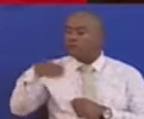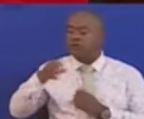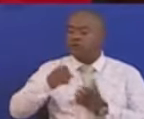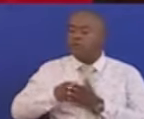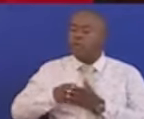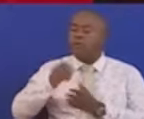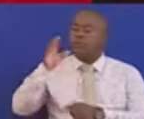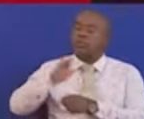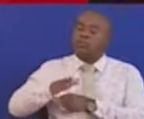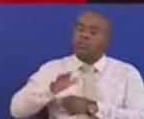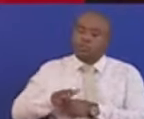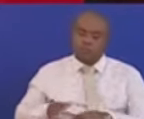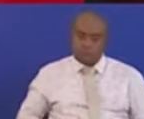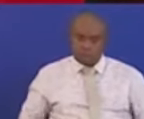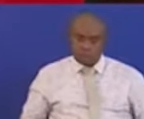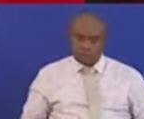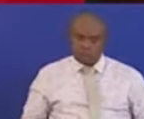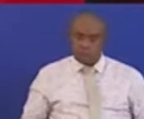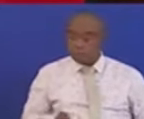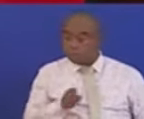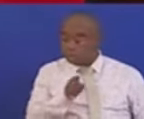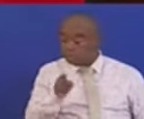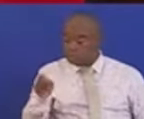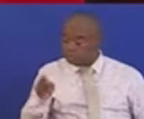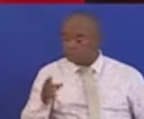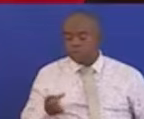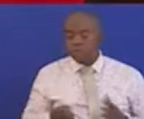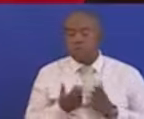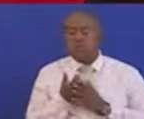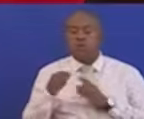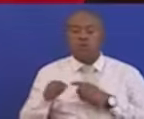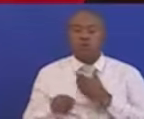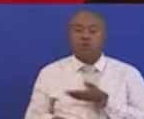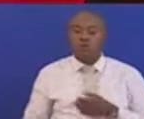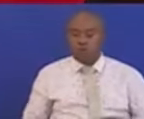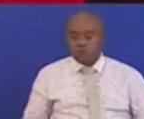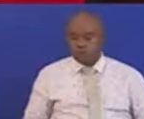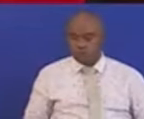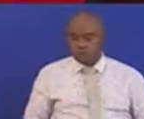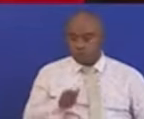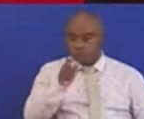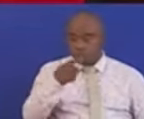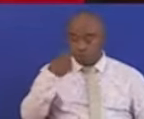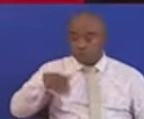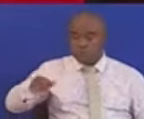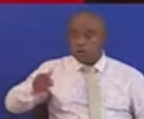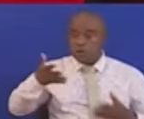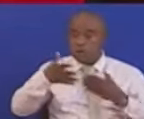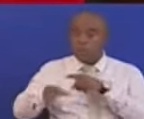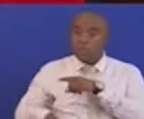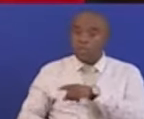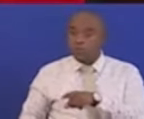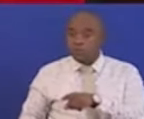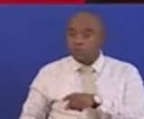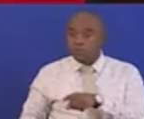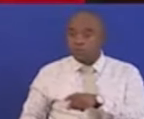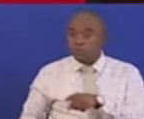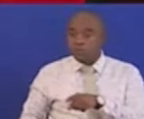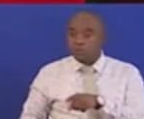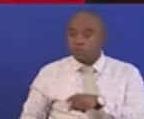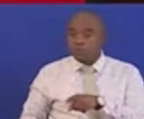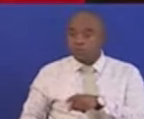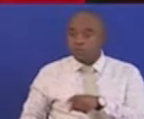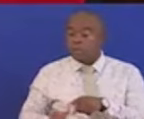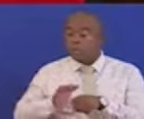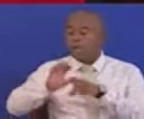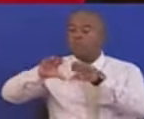ataka yeye kwa hio hio mhh wa mwen kiti inas ababa migo na mtu anapoi Ene liko wazi anaka kuf Shuga yee